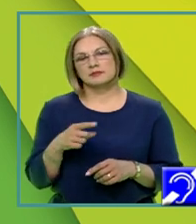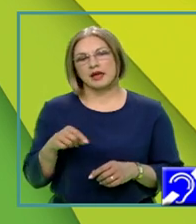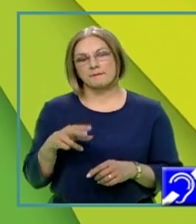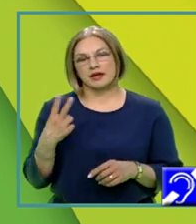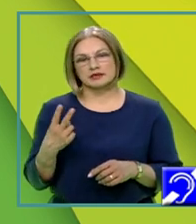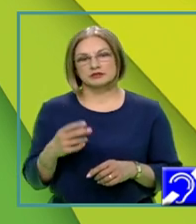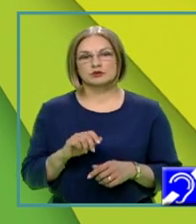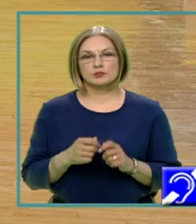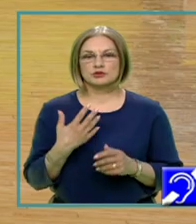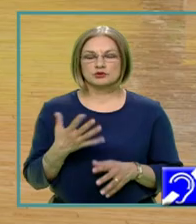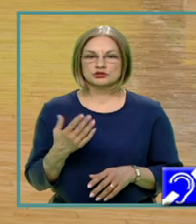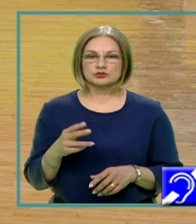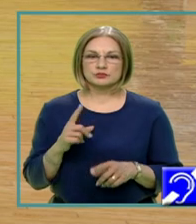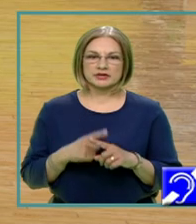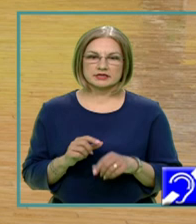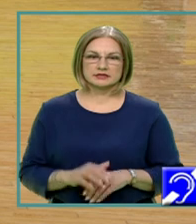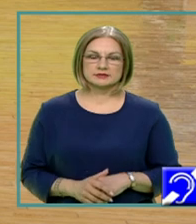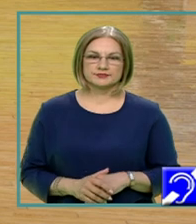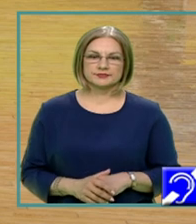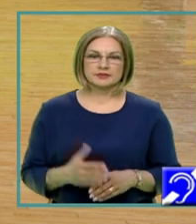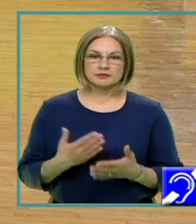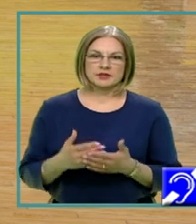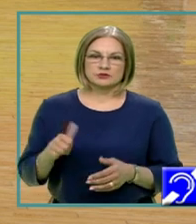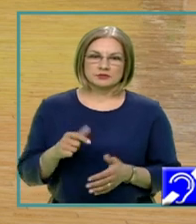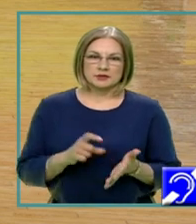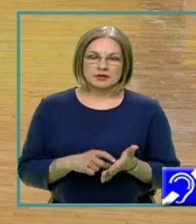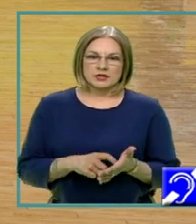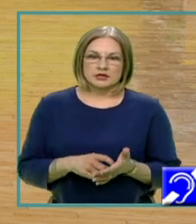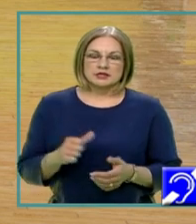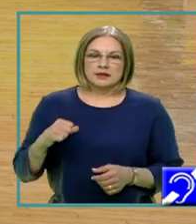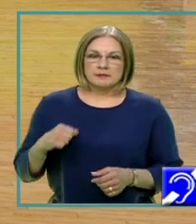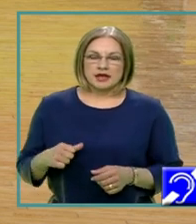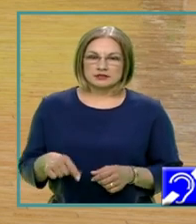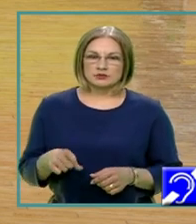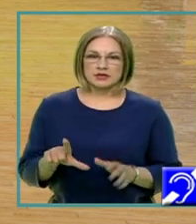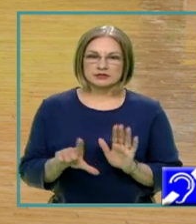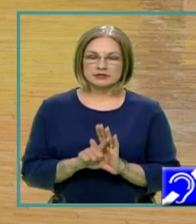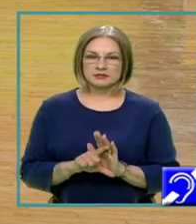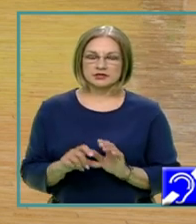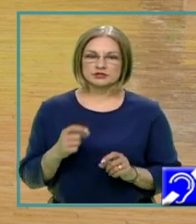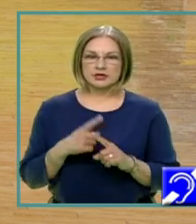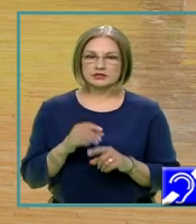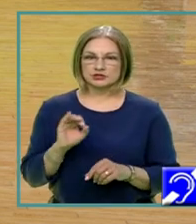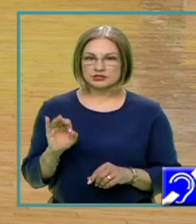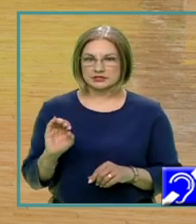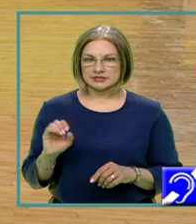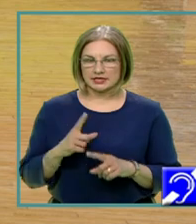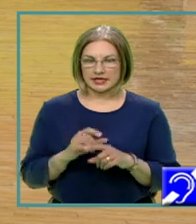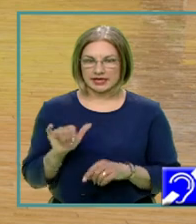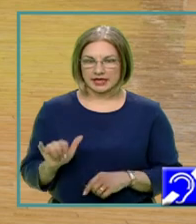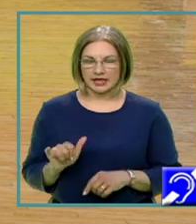pentru orice numar real X pentru prima cerință particularizează mregea x cerculeț igrec